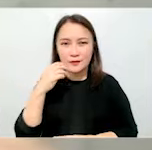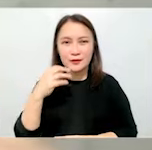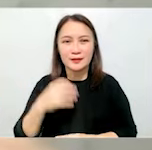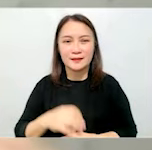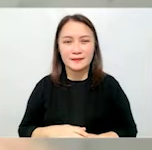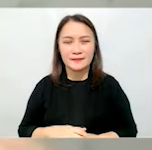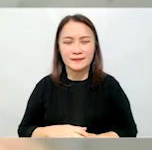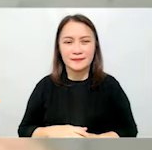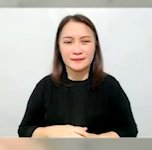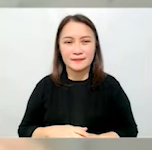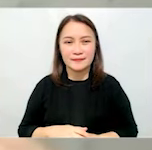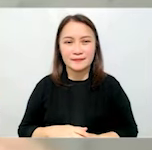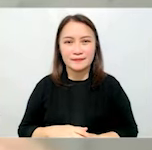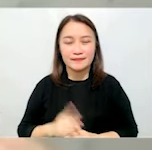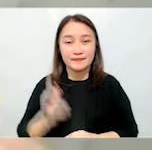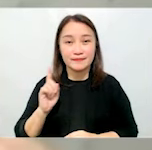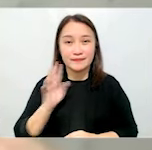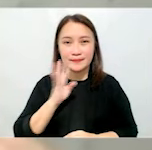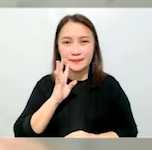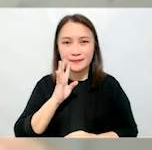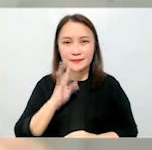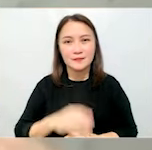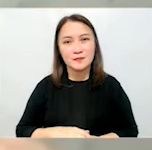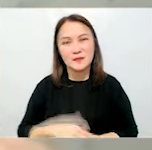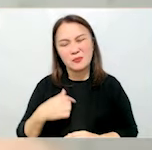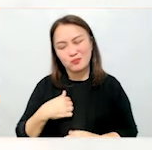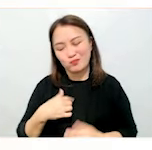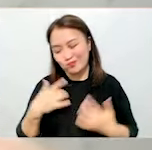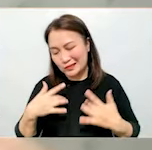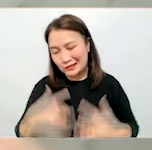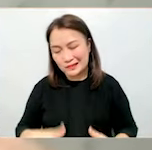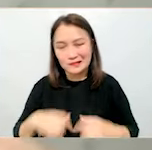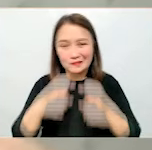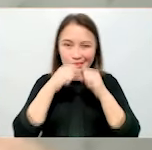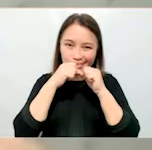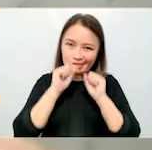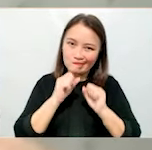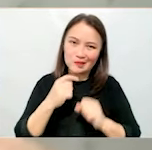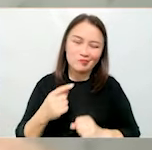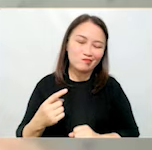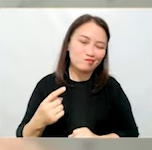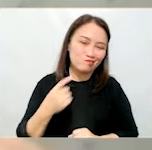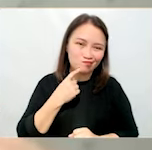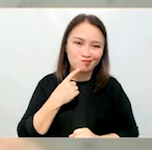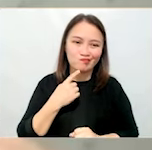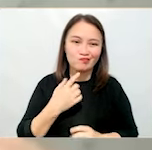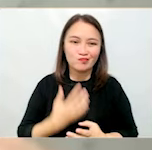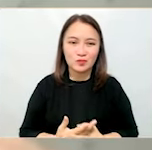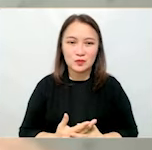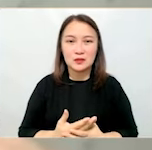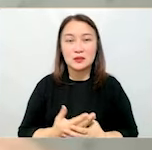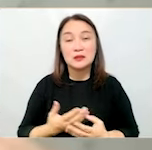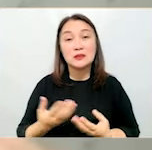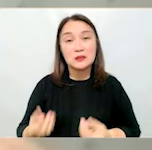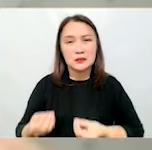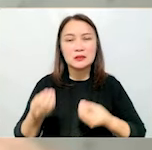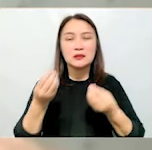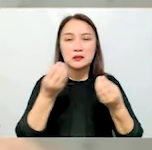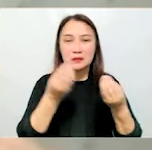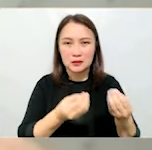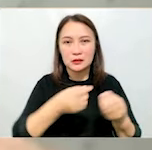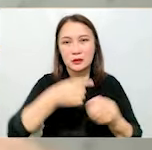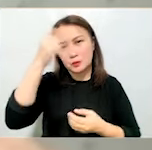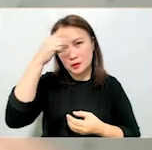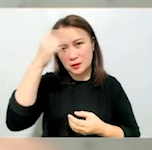po ay nalungkot, na frustrate, na disappoint, but then again, we defer to the wisdom of the Honorable Court. Hindi